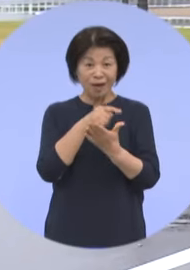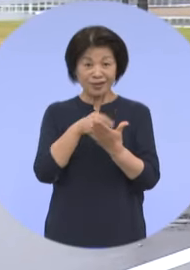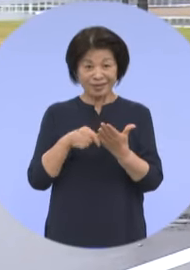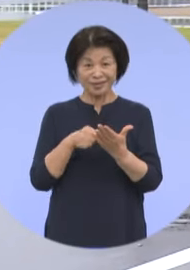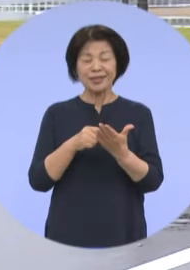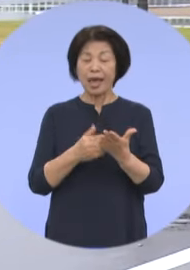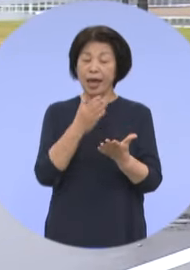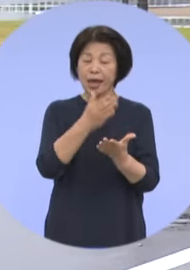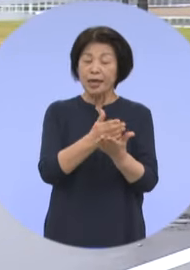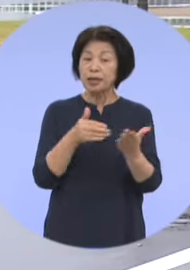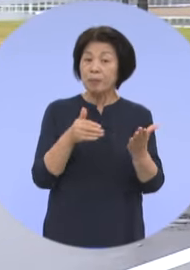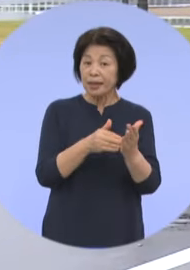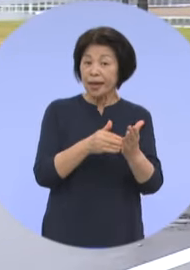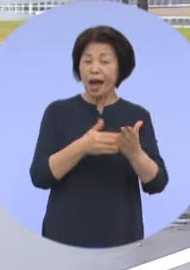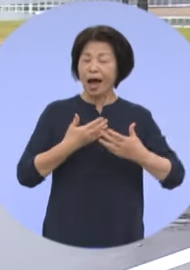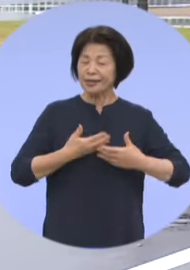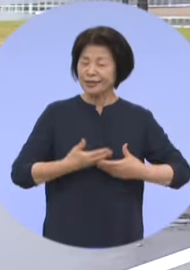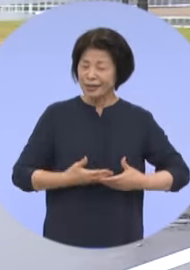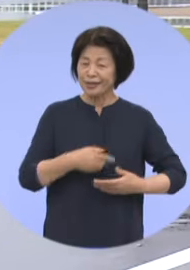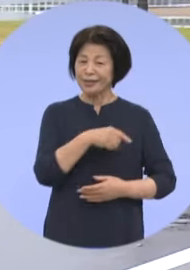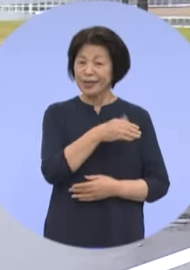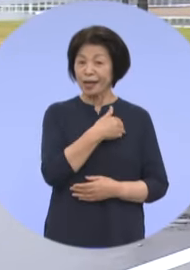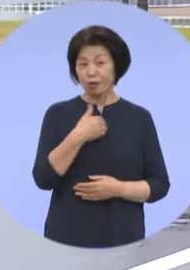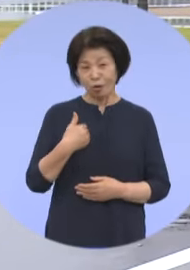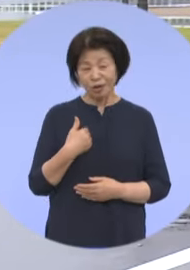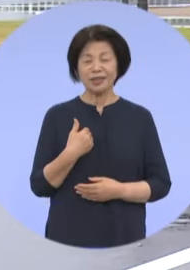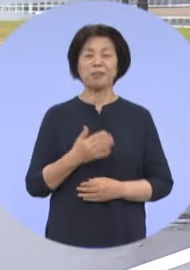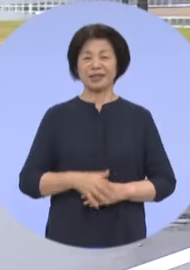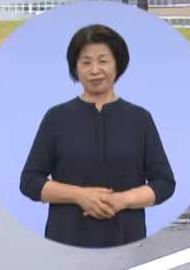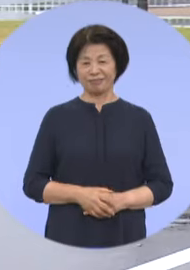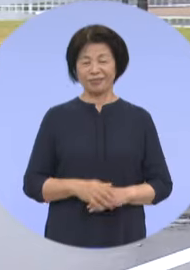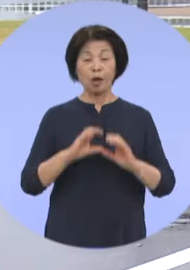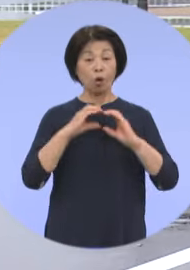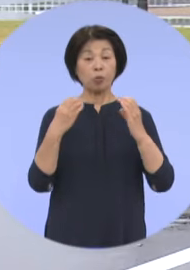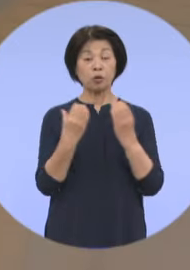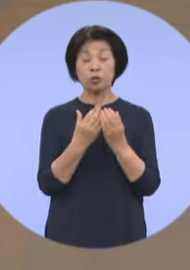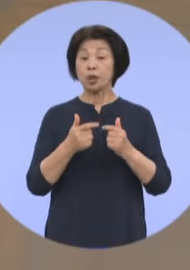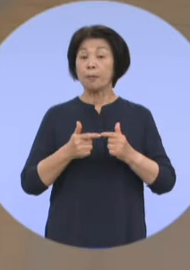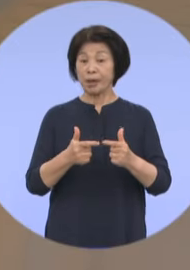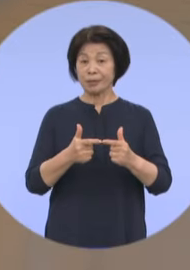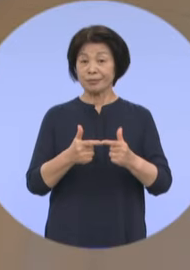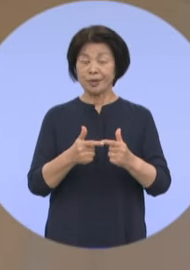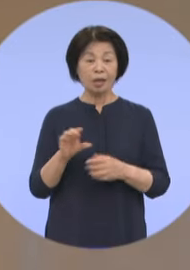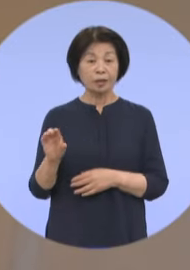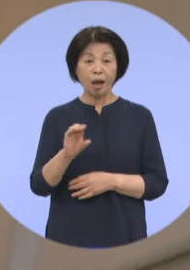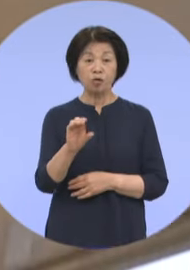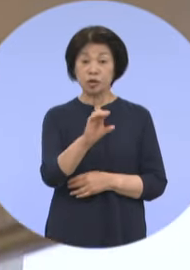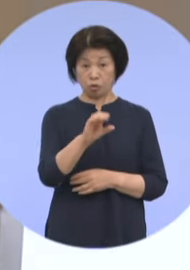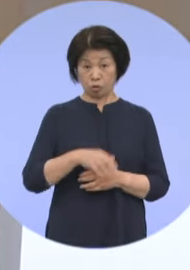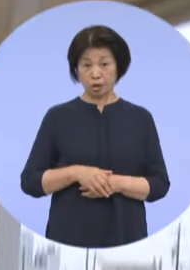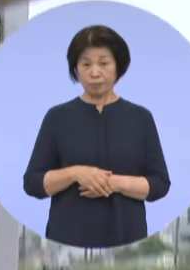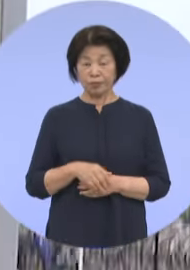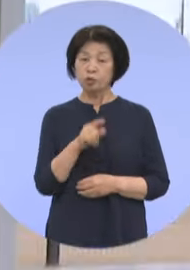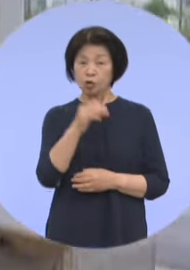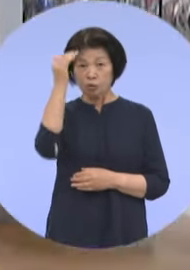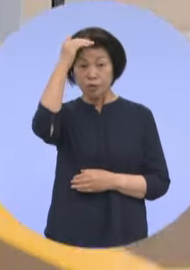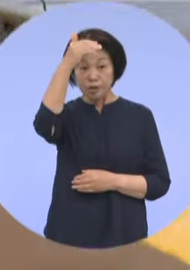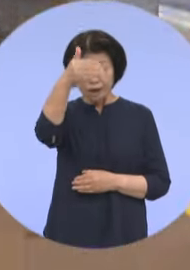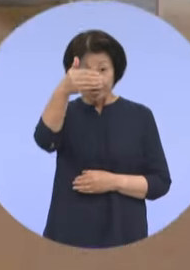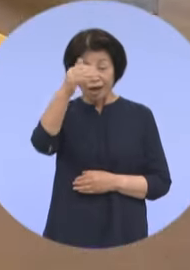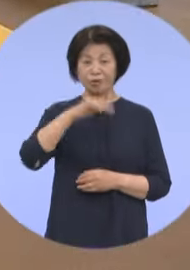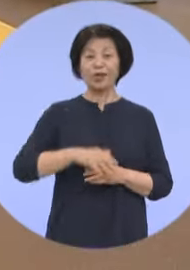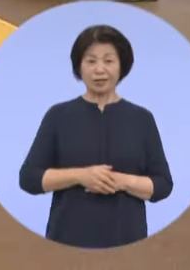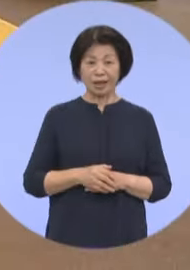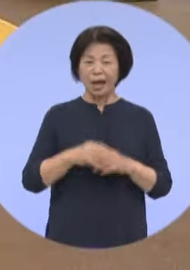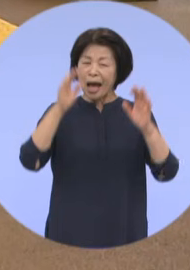全なアクセスを確保しました。またコミュニティバスやタクシー等の乗降場にはシェルターを設置し、雨